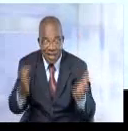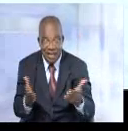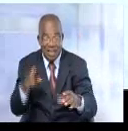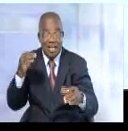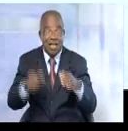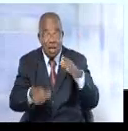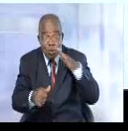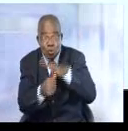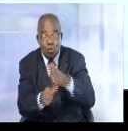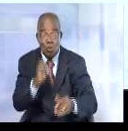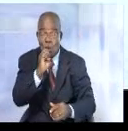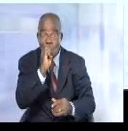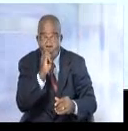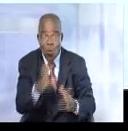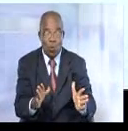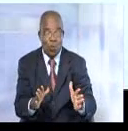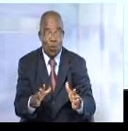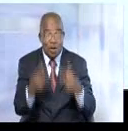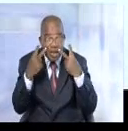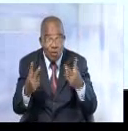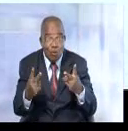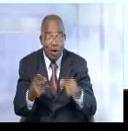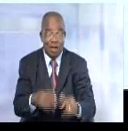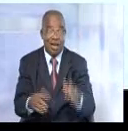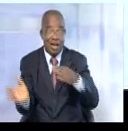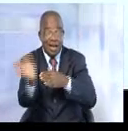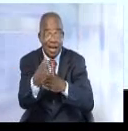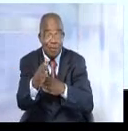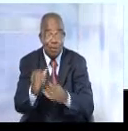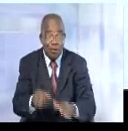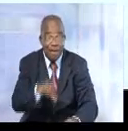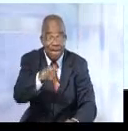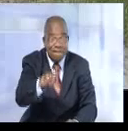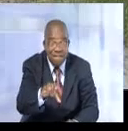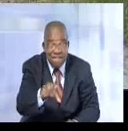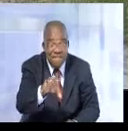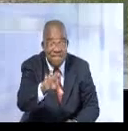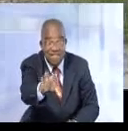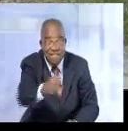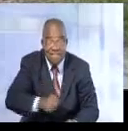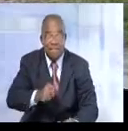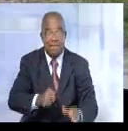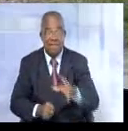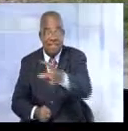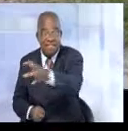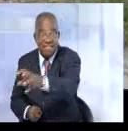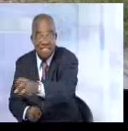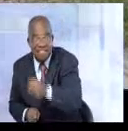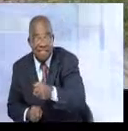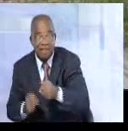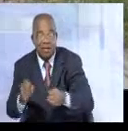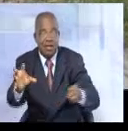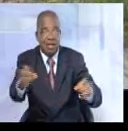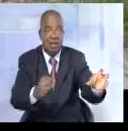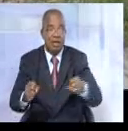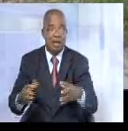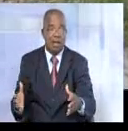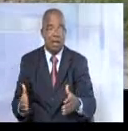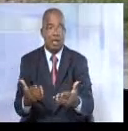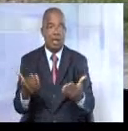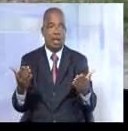Le deuxième jour, ils ont rempli mon sac aussi. Le troisième jour, ils ont rempli 2 sacs, les ai dépassés tous. L'élève est devenu le maître et la passion s'est transformée